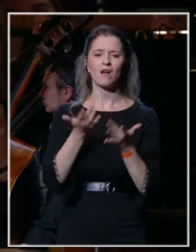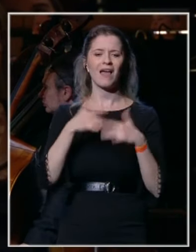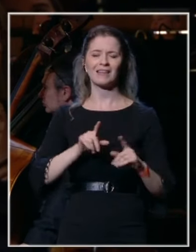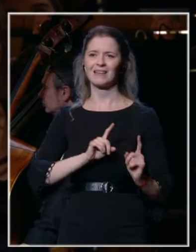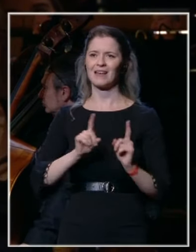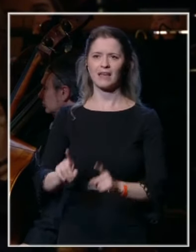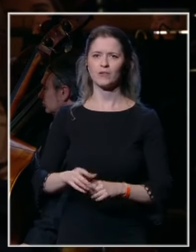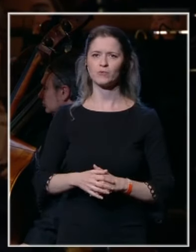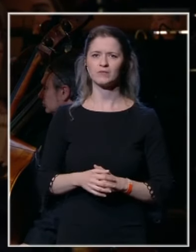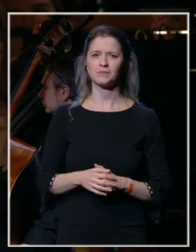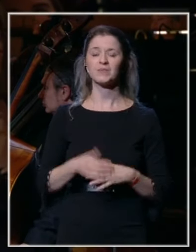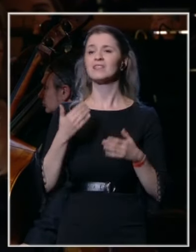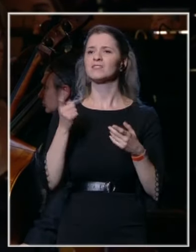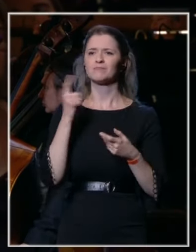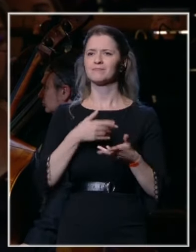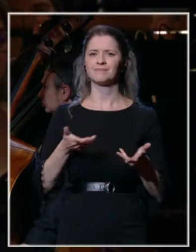Ez pedig győzelem.